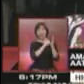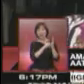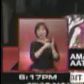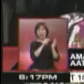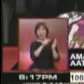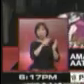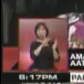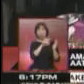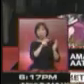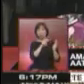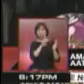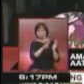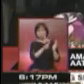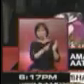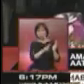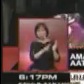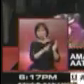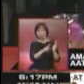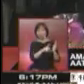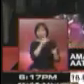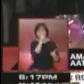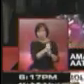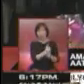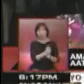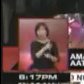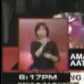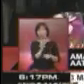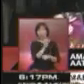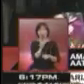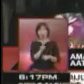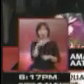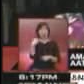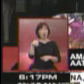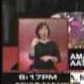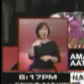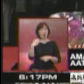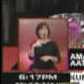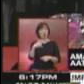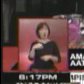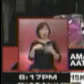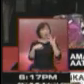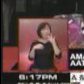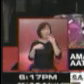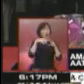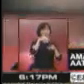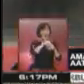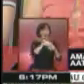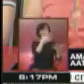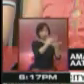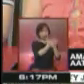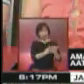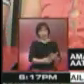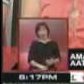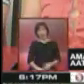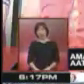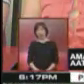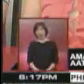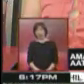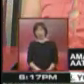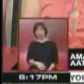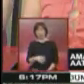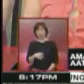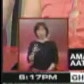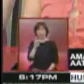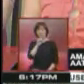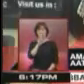about time that you wear an orange uniform, the color sa correctional. Pati ang anak ni Annabelle